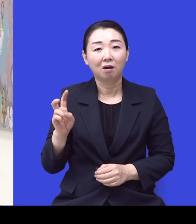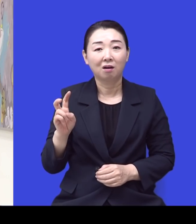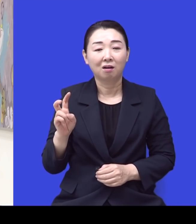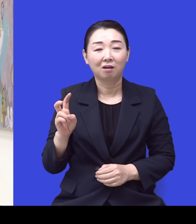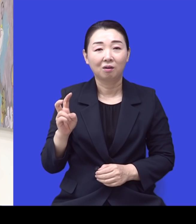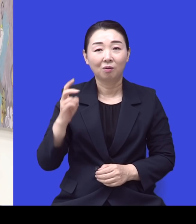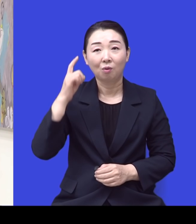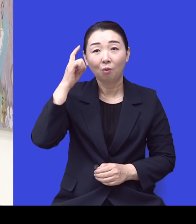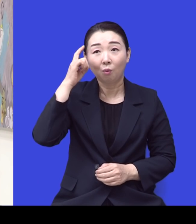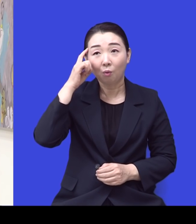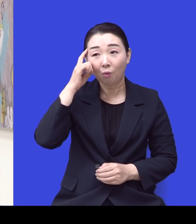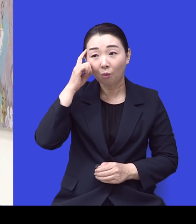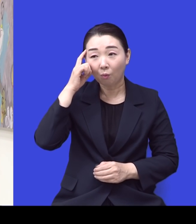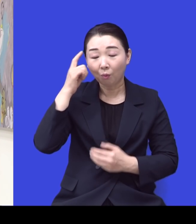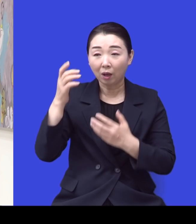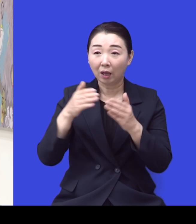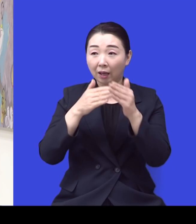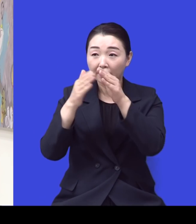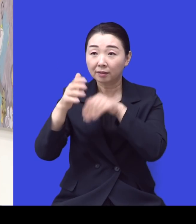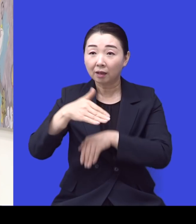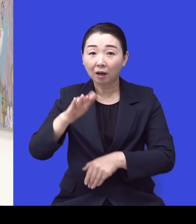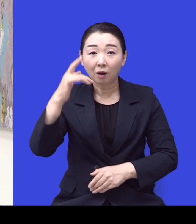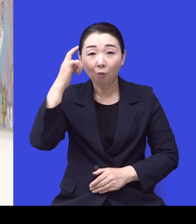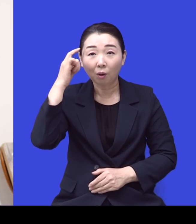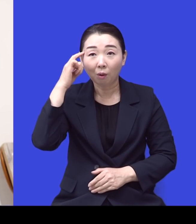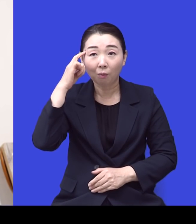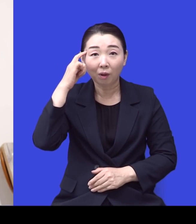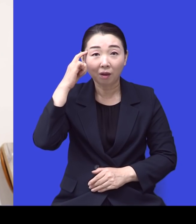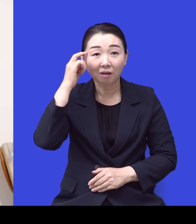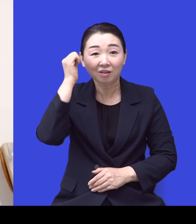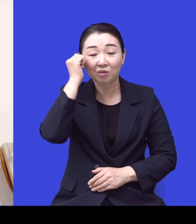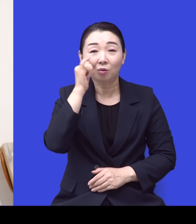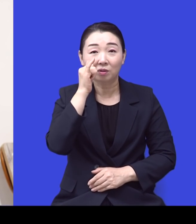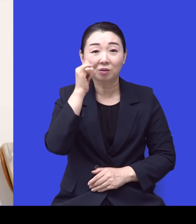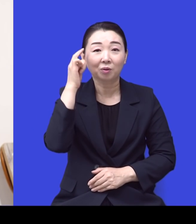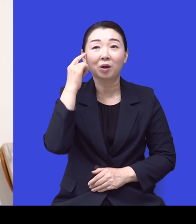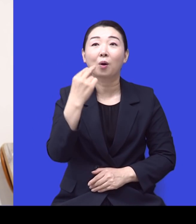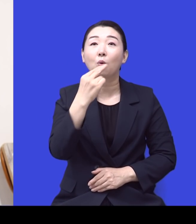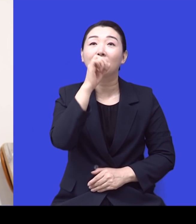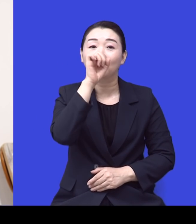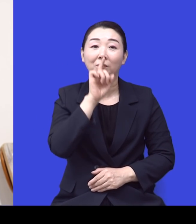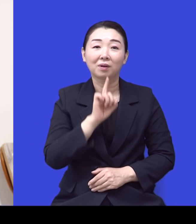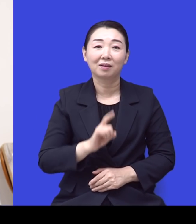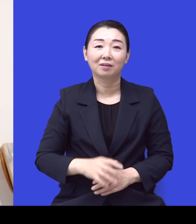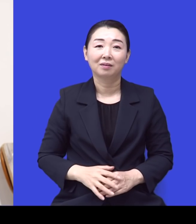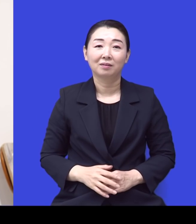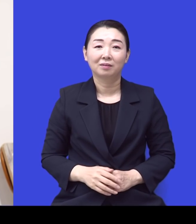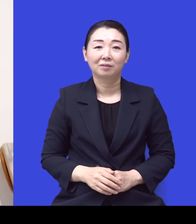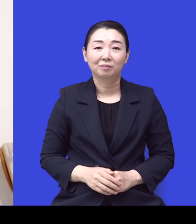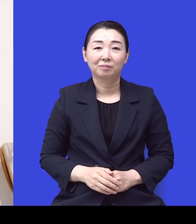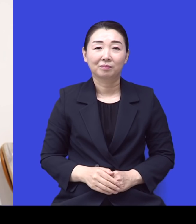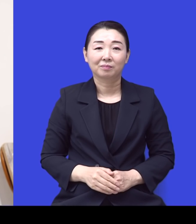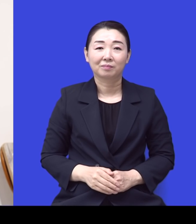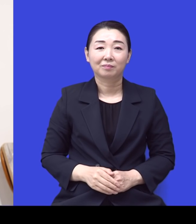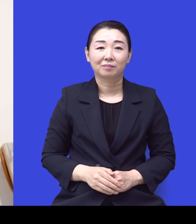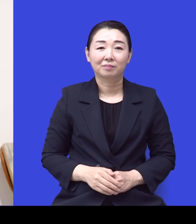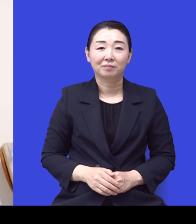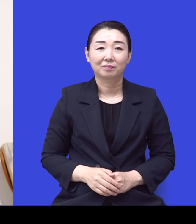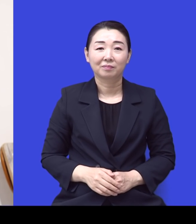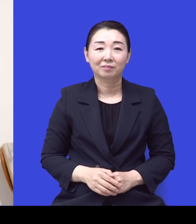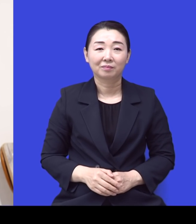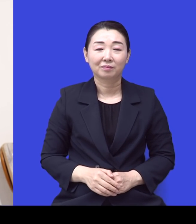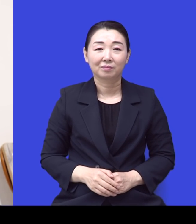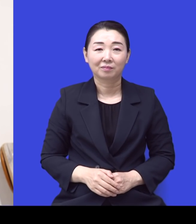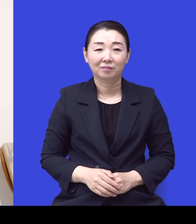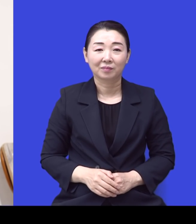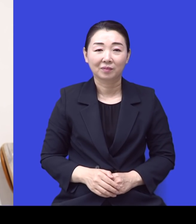제가 왜 가냐고 예. 그 기억이 아주 생생해요. 그랬더니 거기가 공기가 좋다고 그러시면서